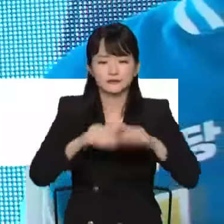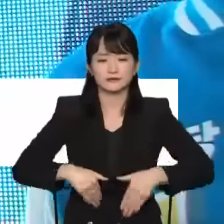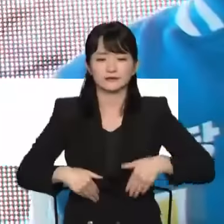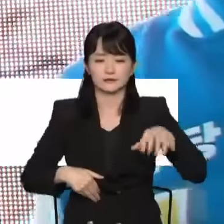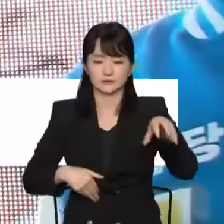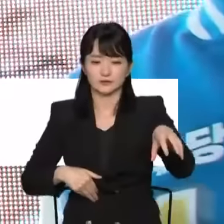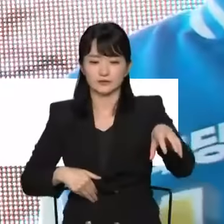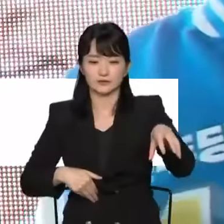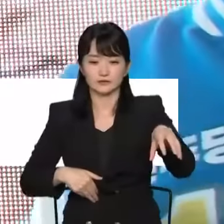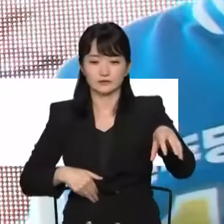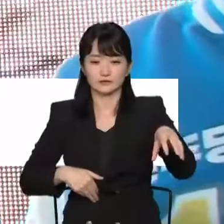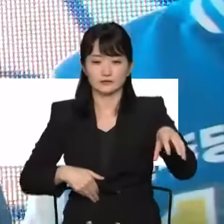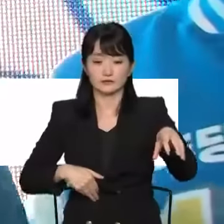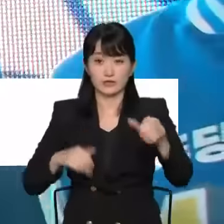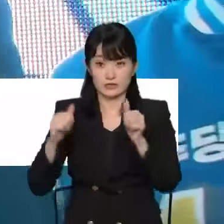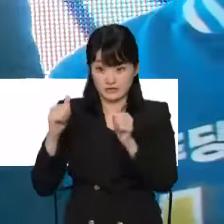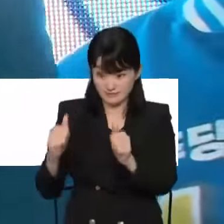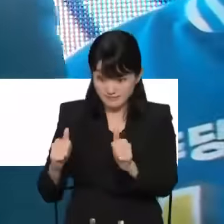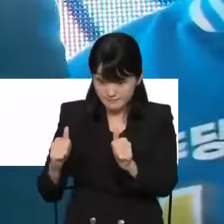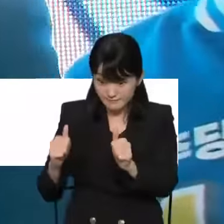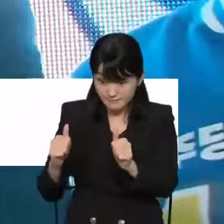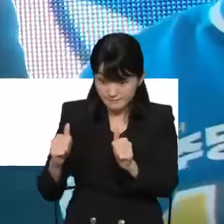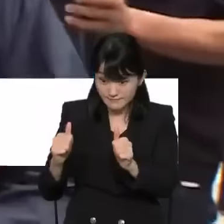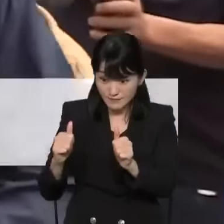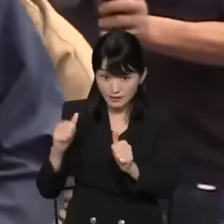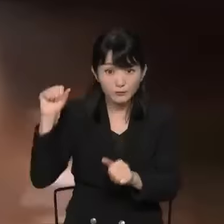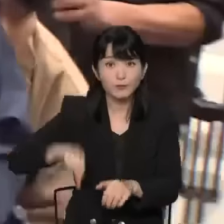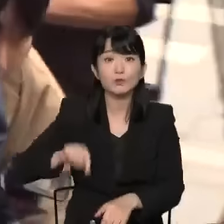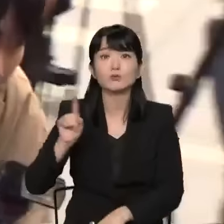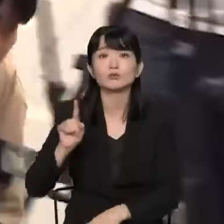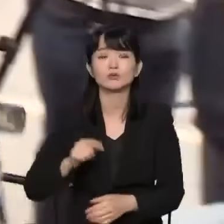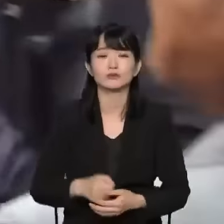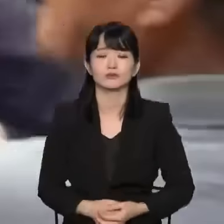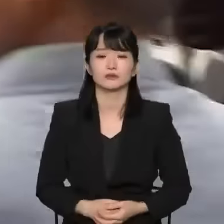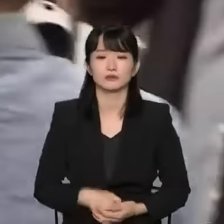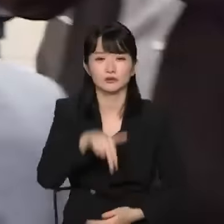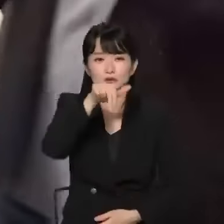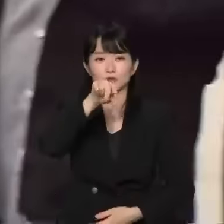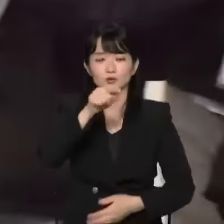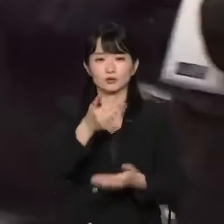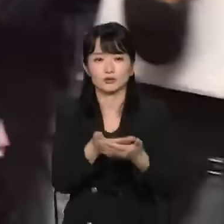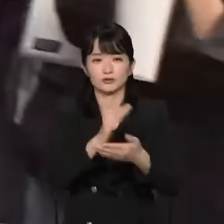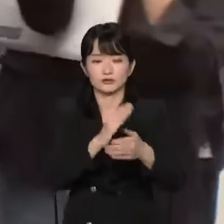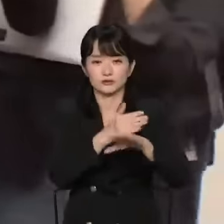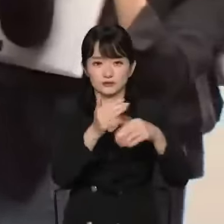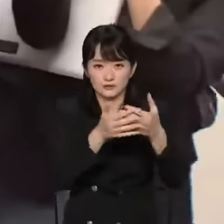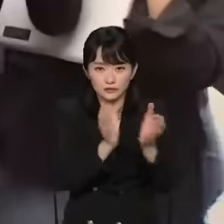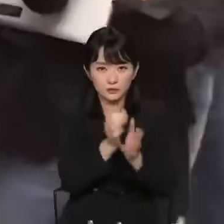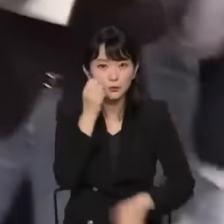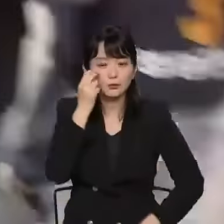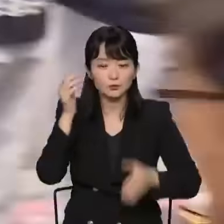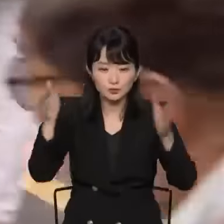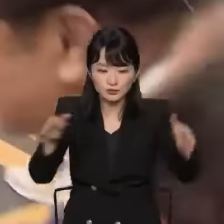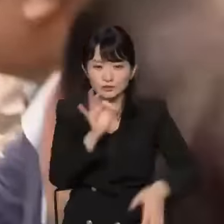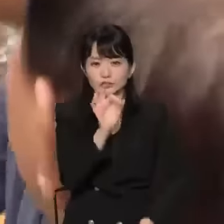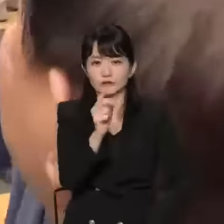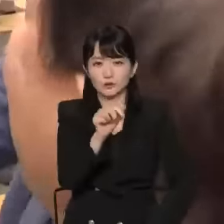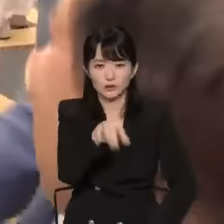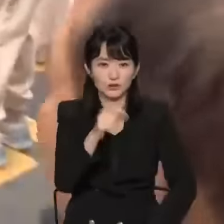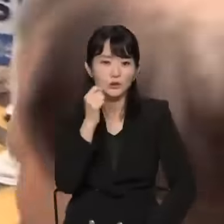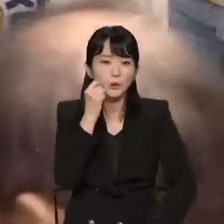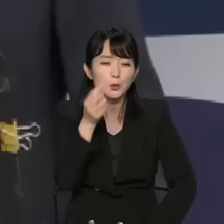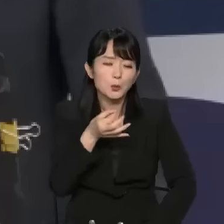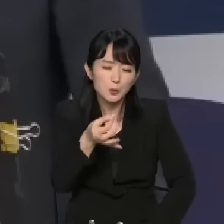전남에서 오히려 심판당했다 이런 소리 하면 어떡합니까? 조국 혁신당 대표는 두 달간 영광 곡성에서 월세살이를 하고